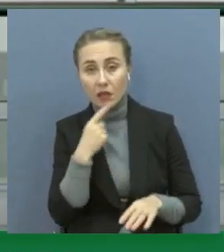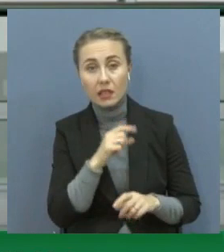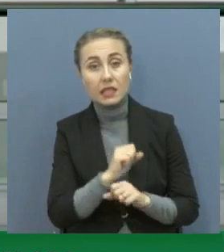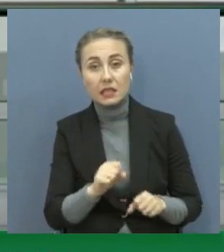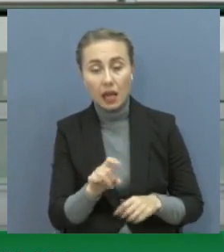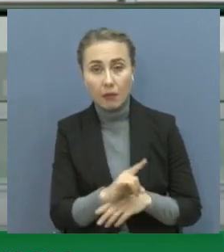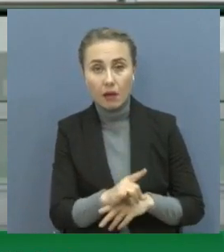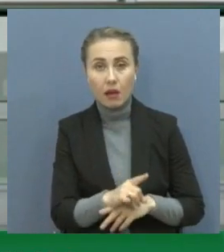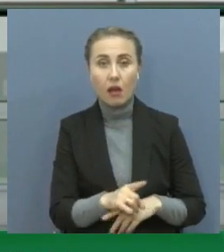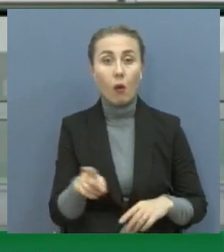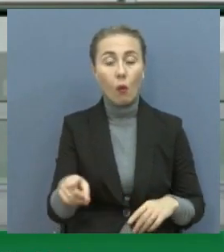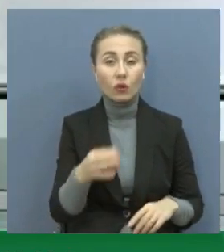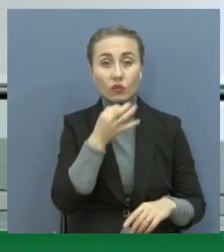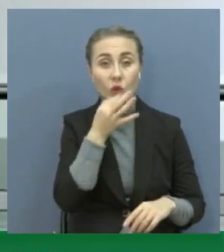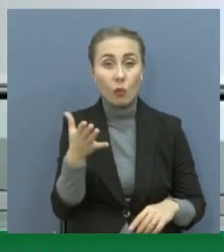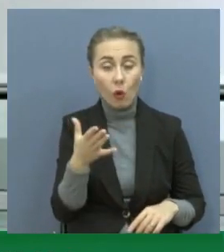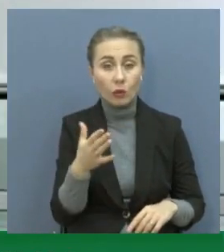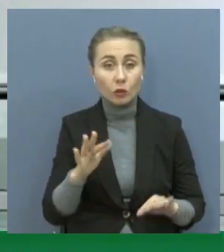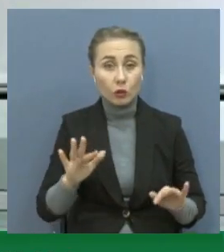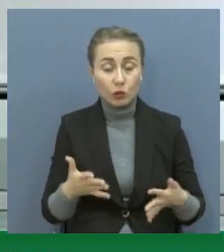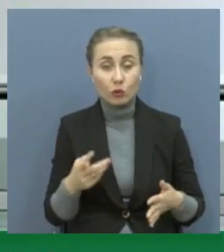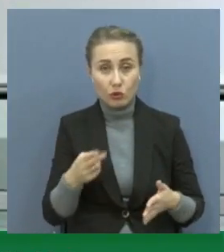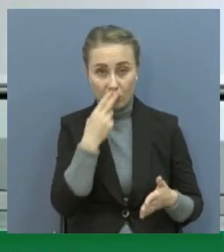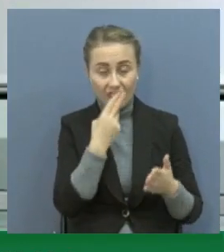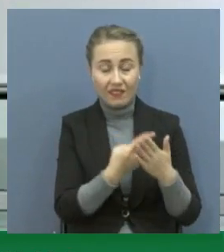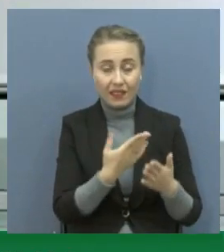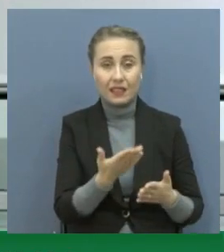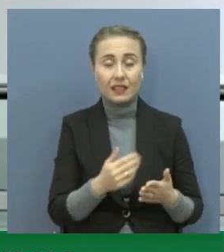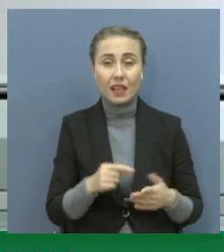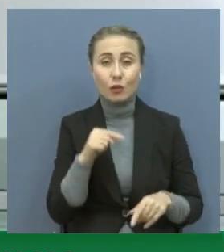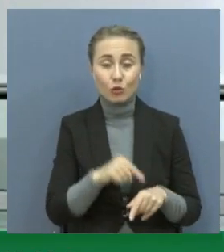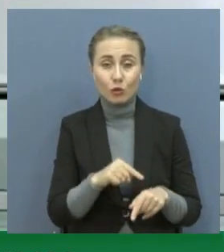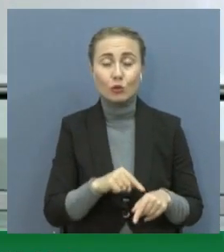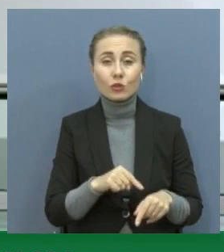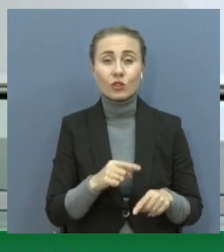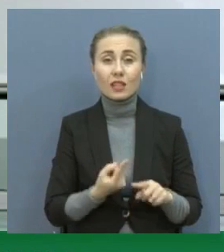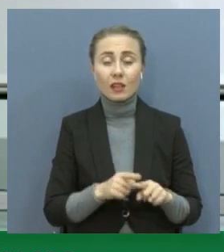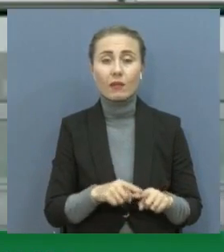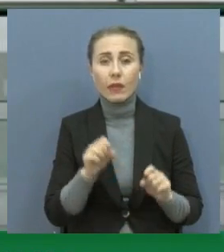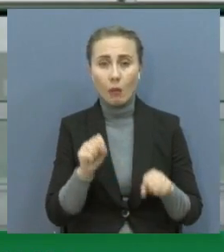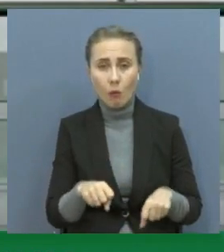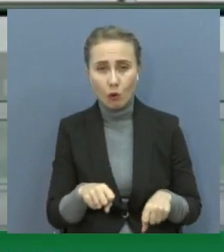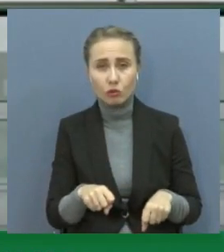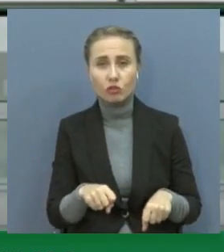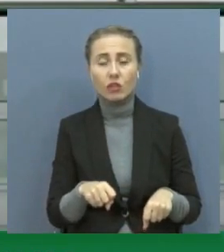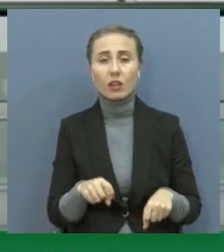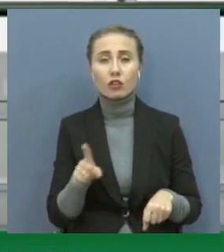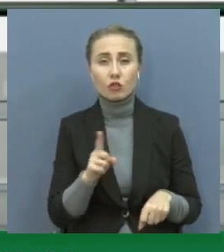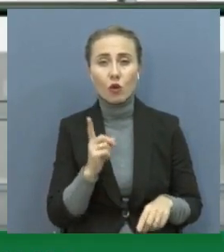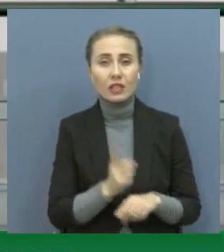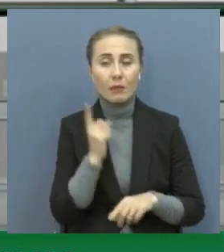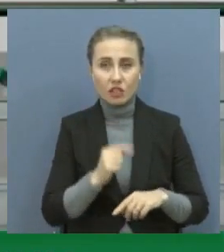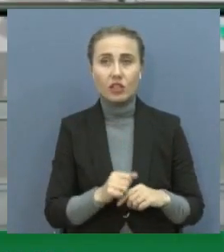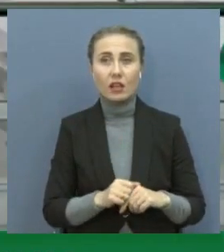ребенка уже в любом случае проявляются вот эти вот ощущения того, что можно делать то, что